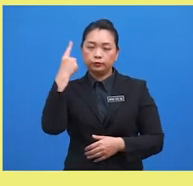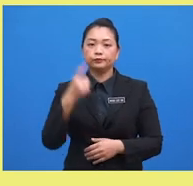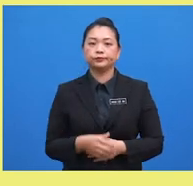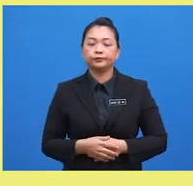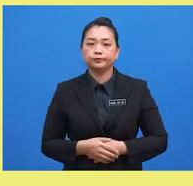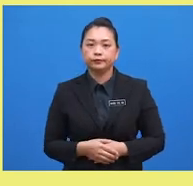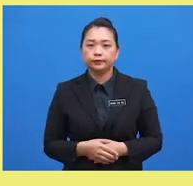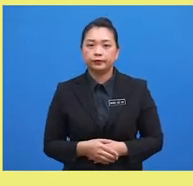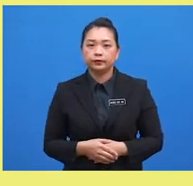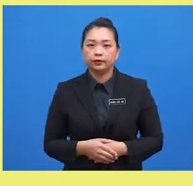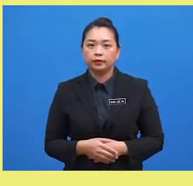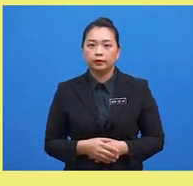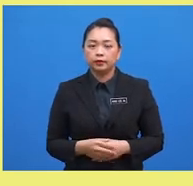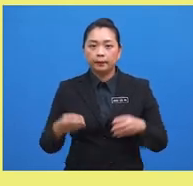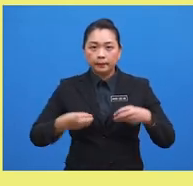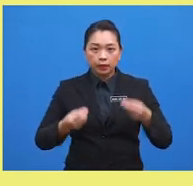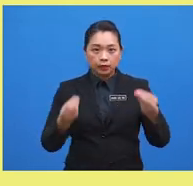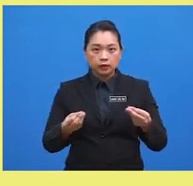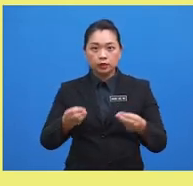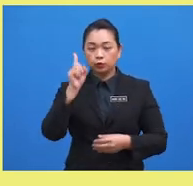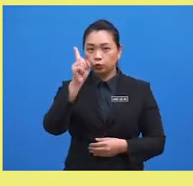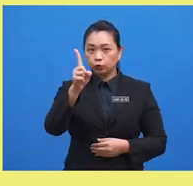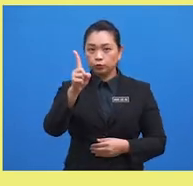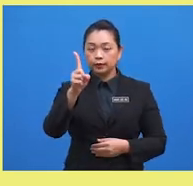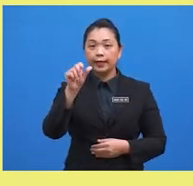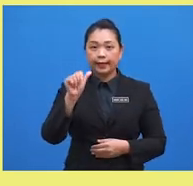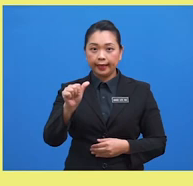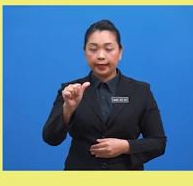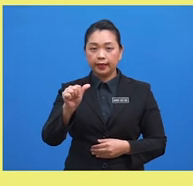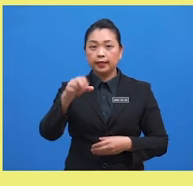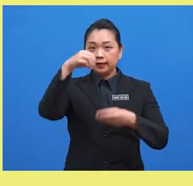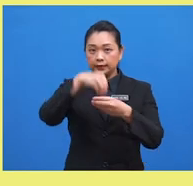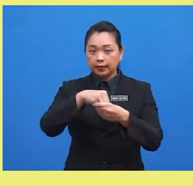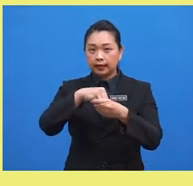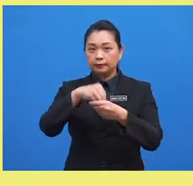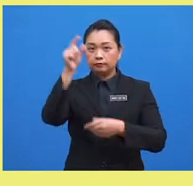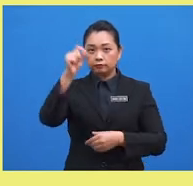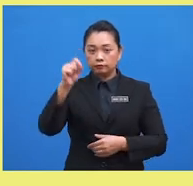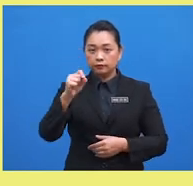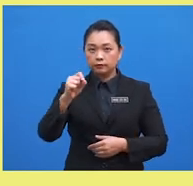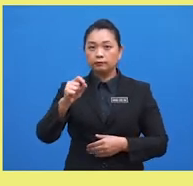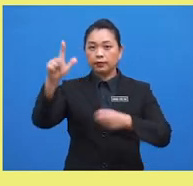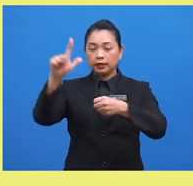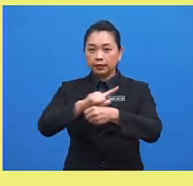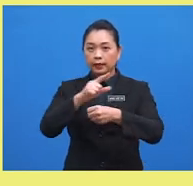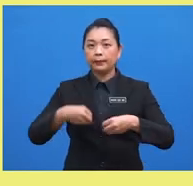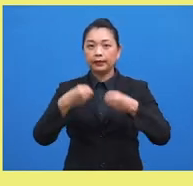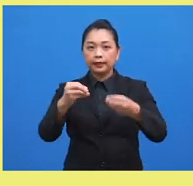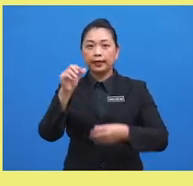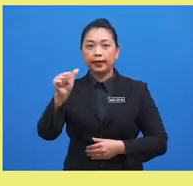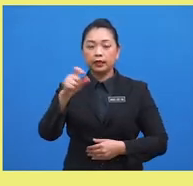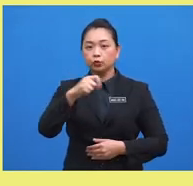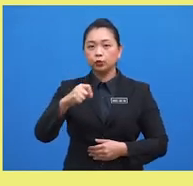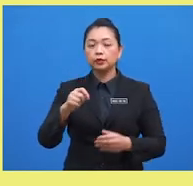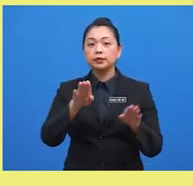dulu. Bagi satu set A dalam set semester, pelengkap bagi set A